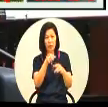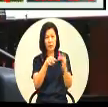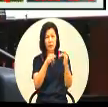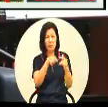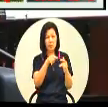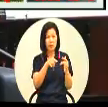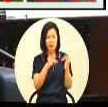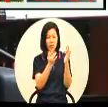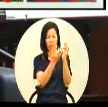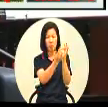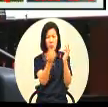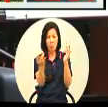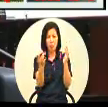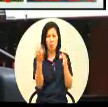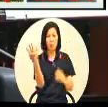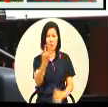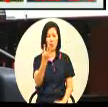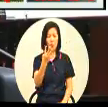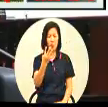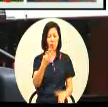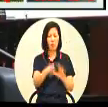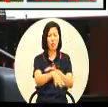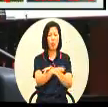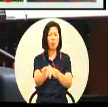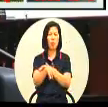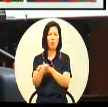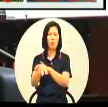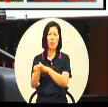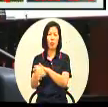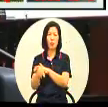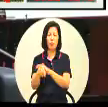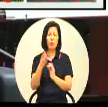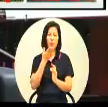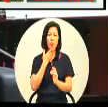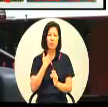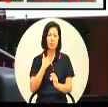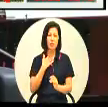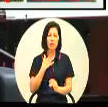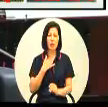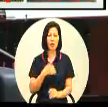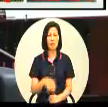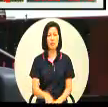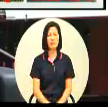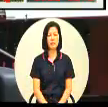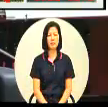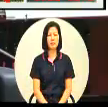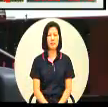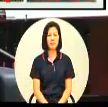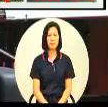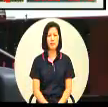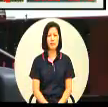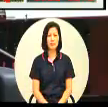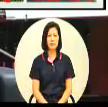就有四棵，全部空空荡荡，枯树一堆。好，来，